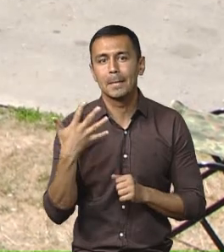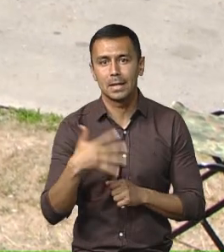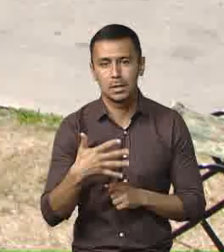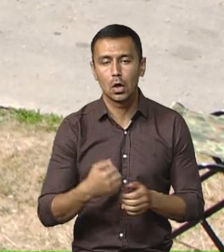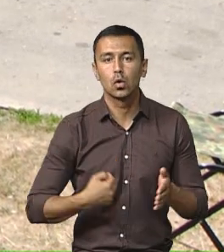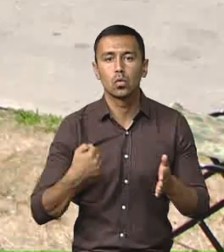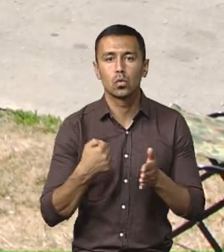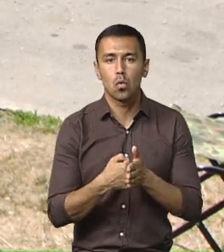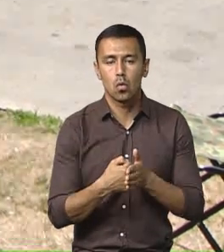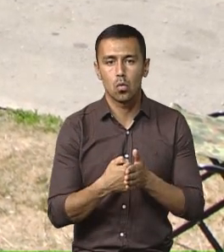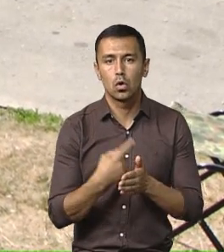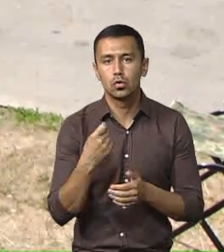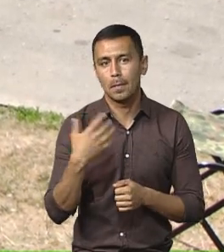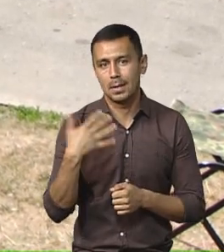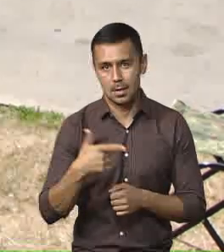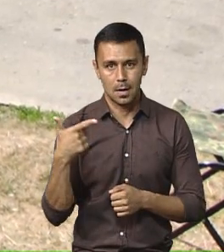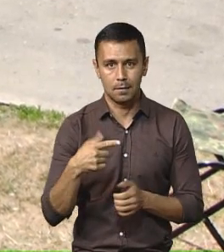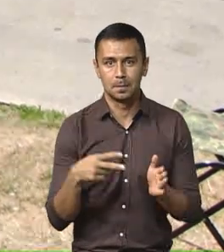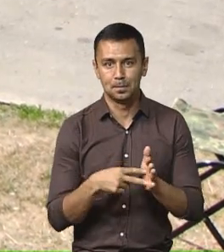до 150